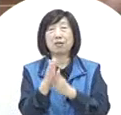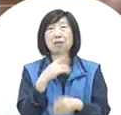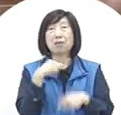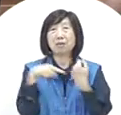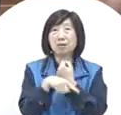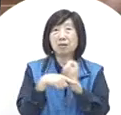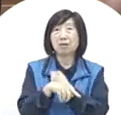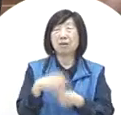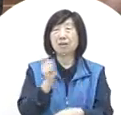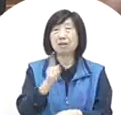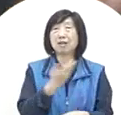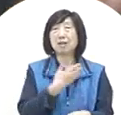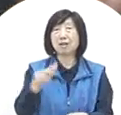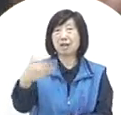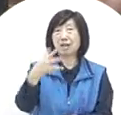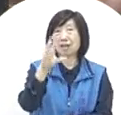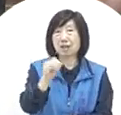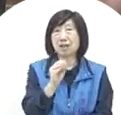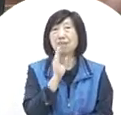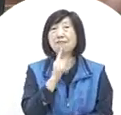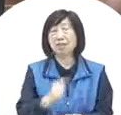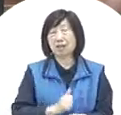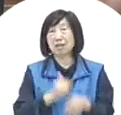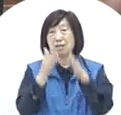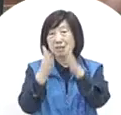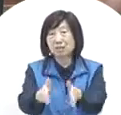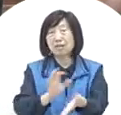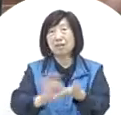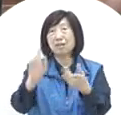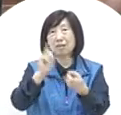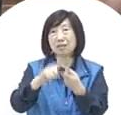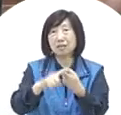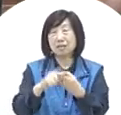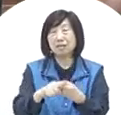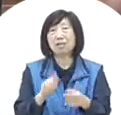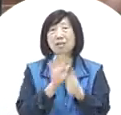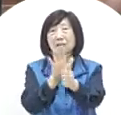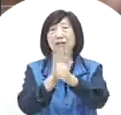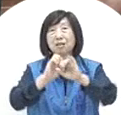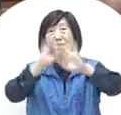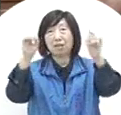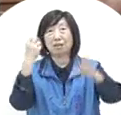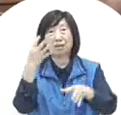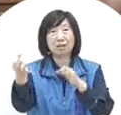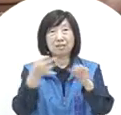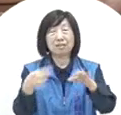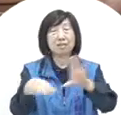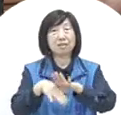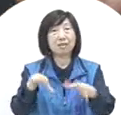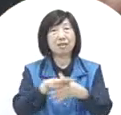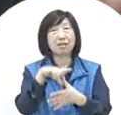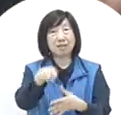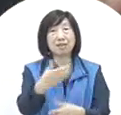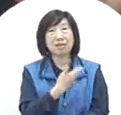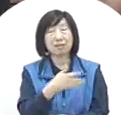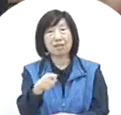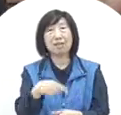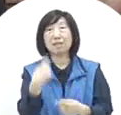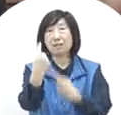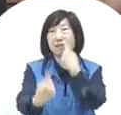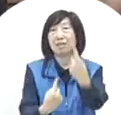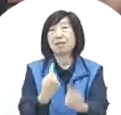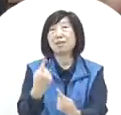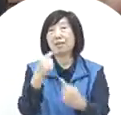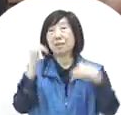这800万的预算真正花在刀口上，推广真正属于新店文化 的 活动，让来参加的大朋